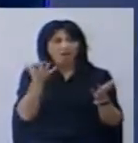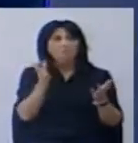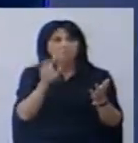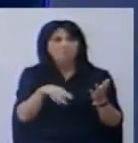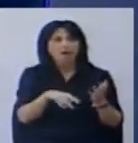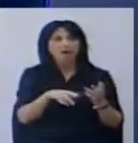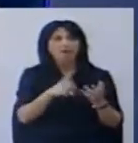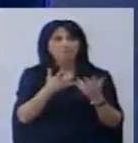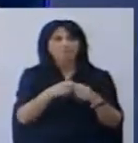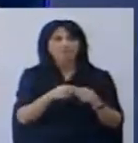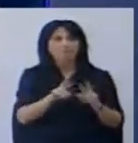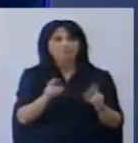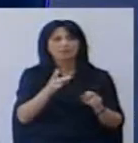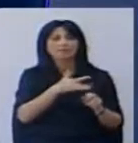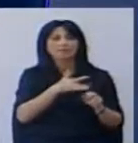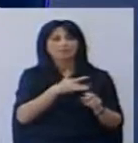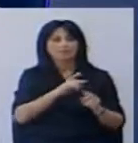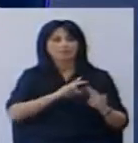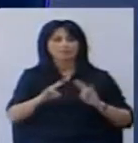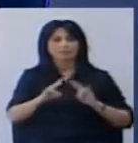დამთრგუნველი მექანიზმები.